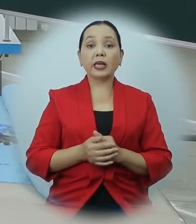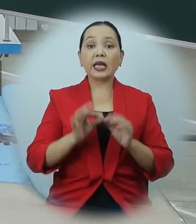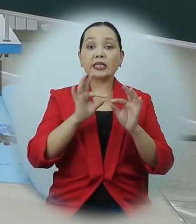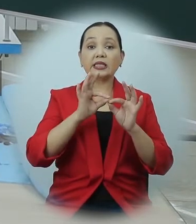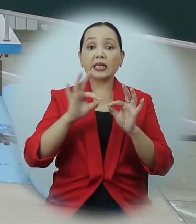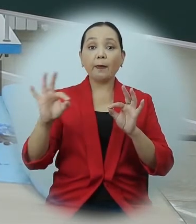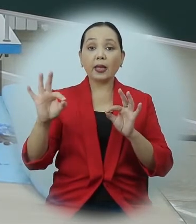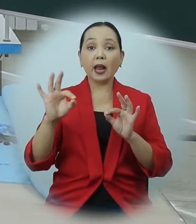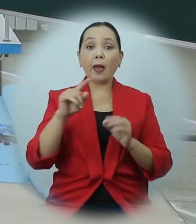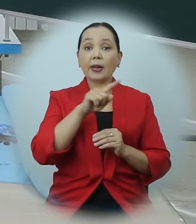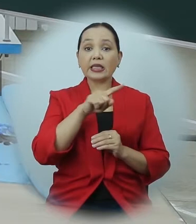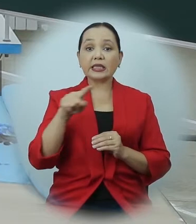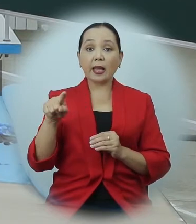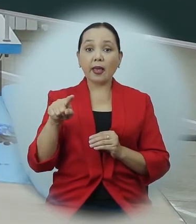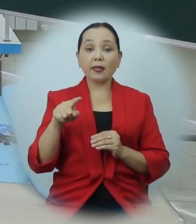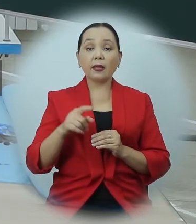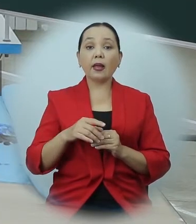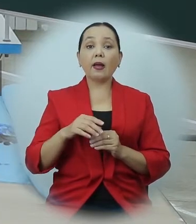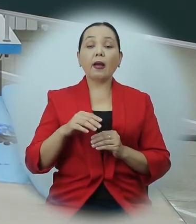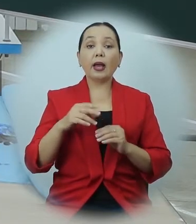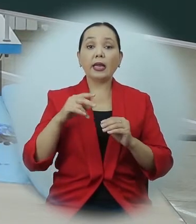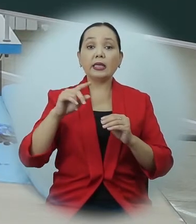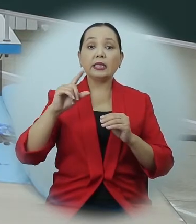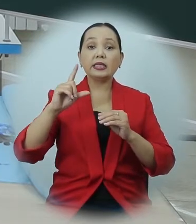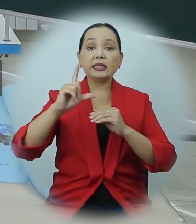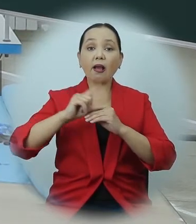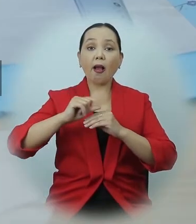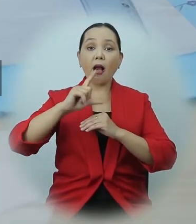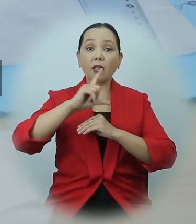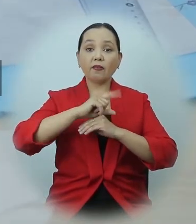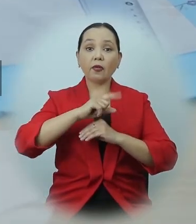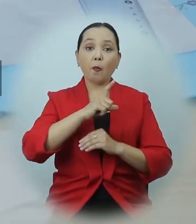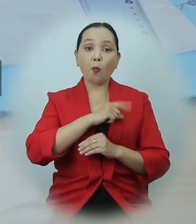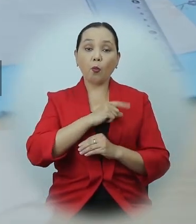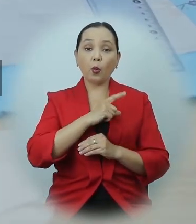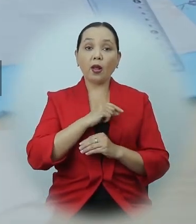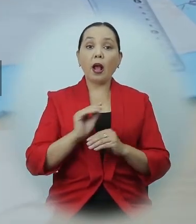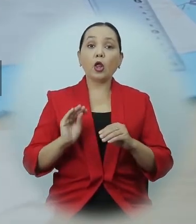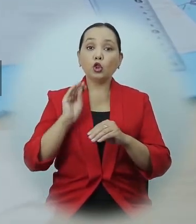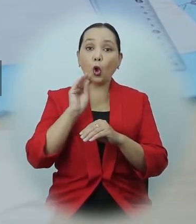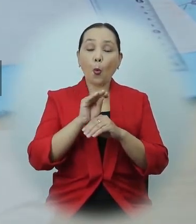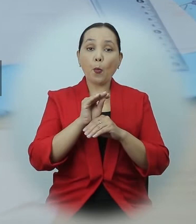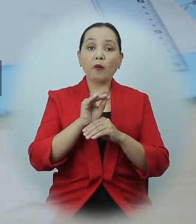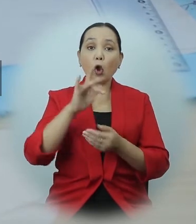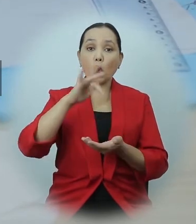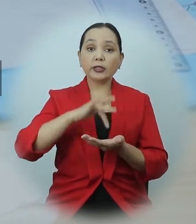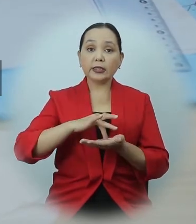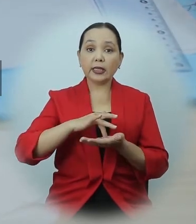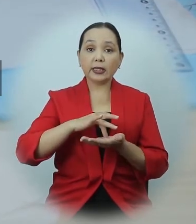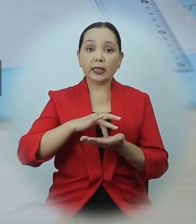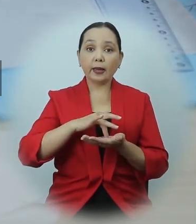Замеряем расстояние и скалываем наши изделия. Добавляем от центра